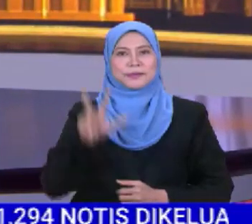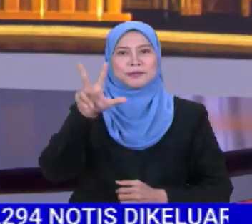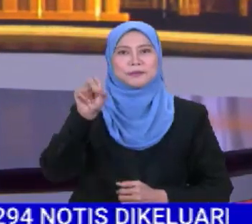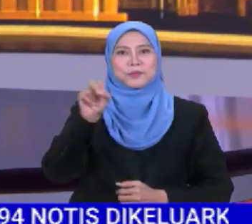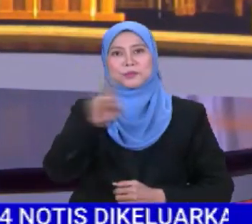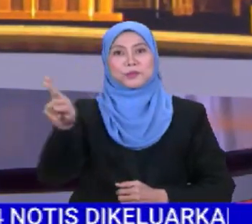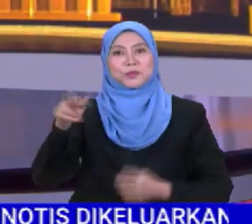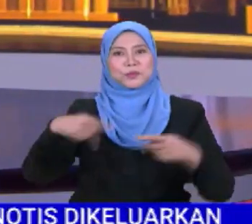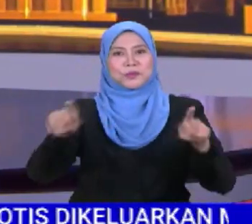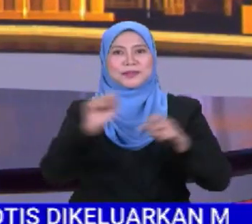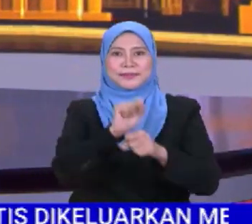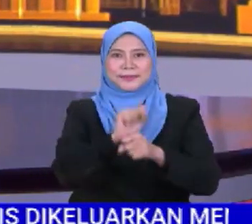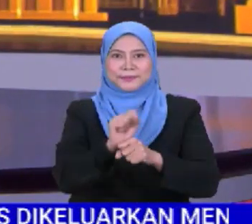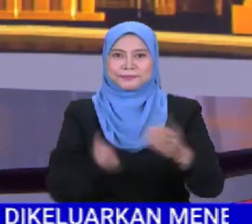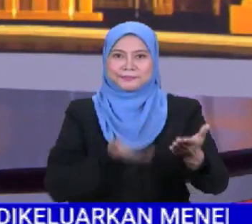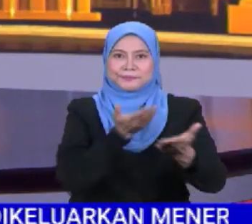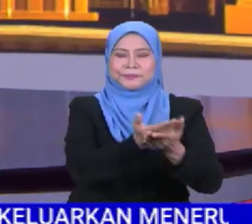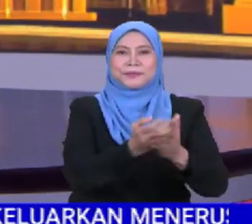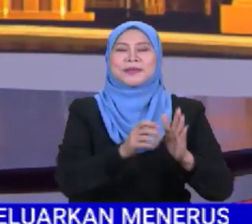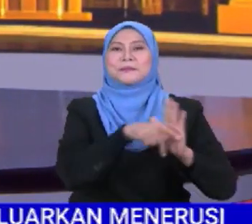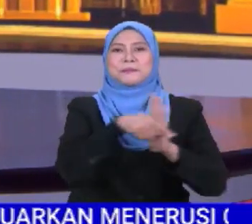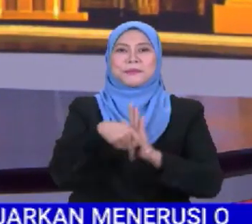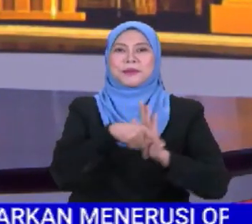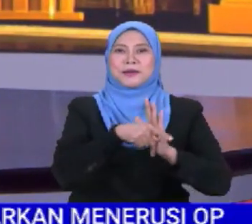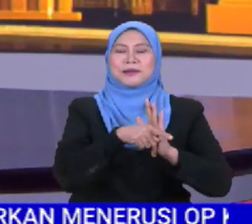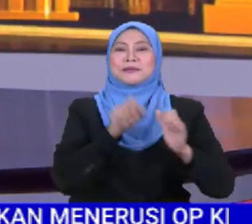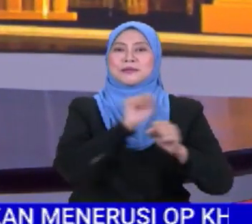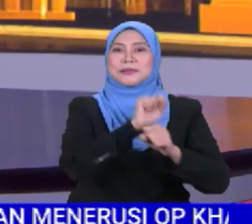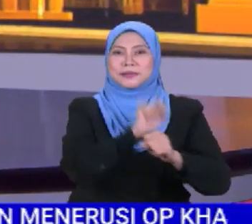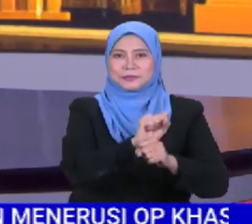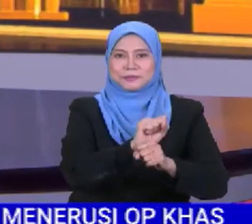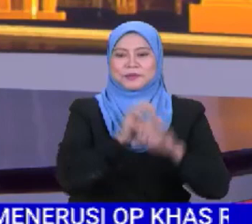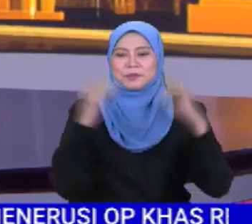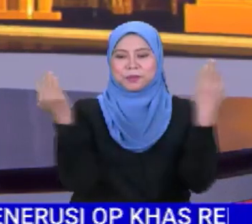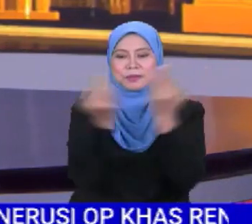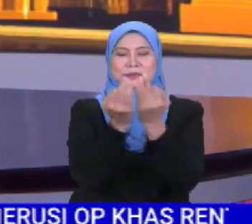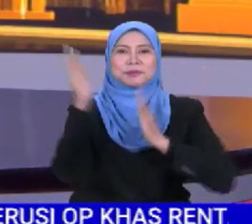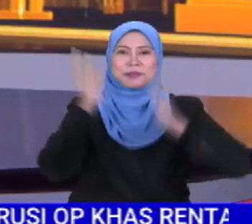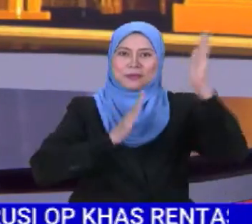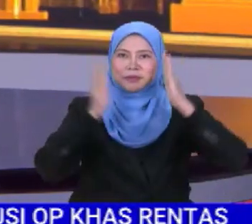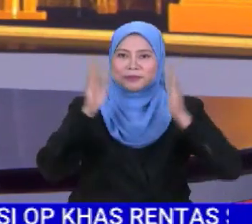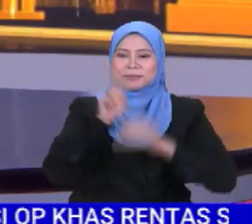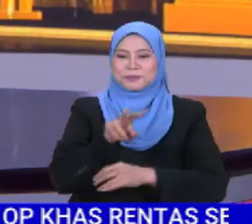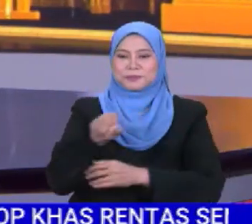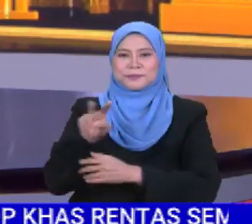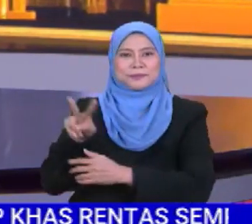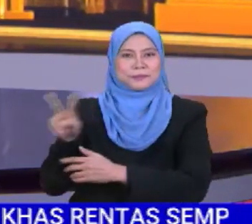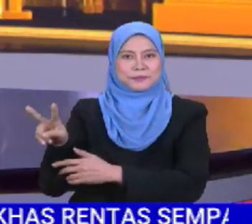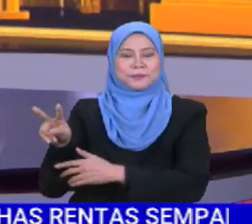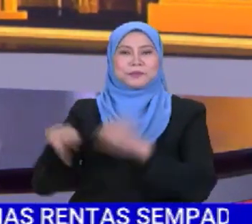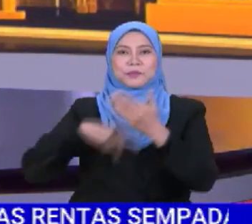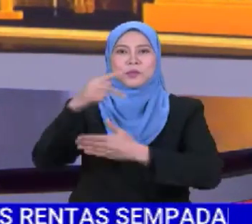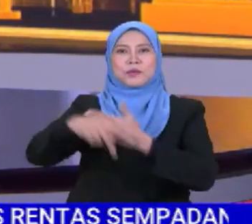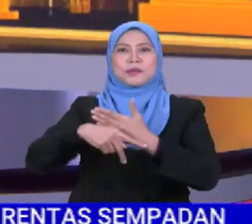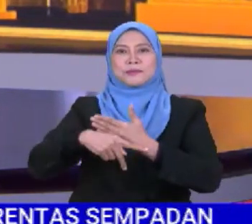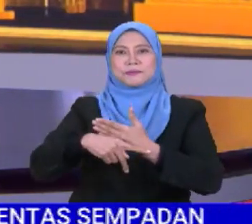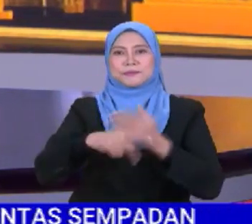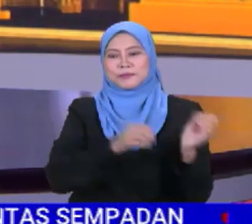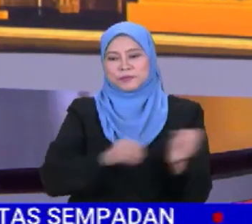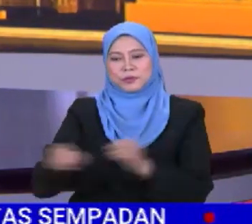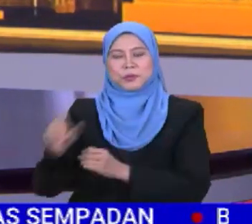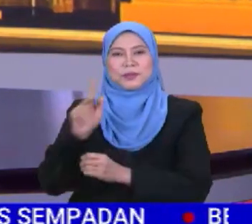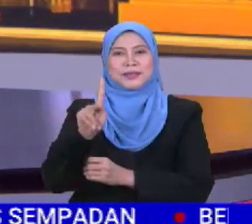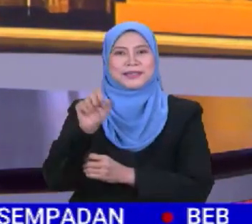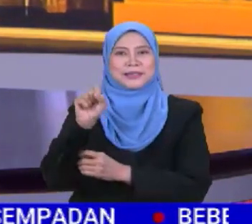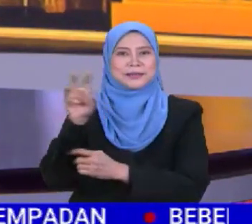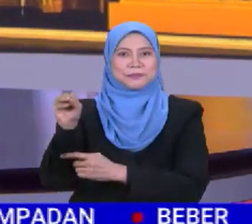30,000 peluang kerja ditawarkan dalam Expo Kerjaya Jamin Kerja Keluarga Malaysia 2022. Program anjuran Kementerian Sumber